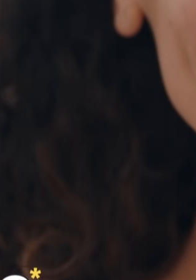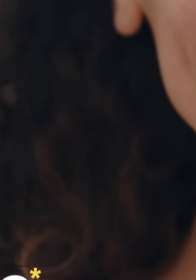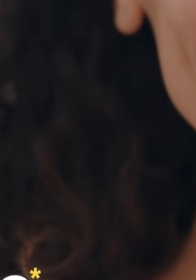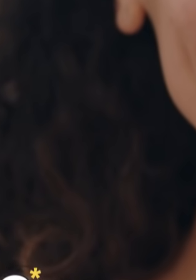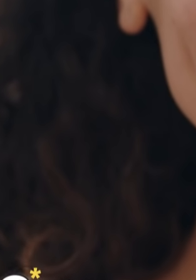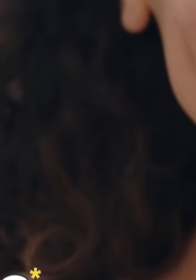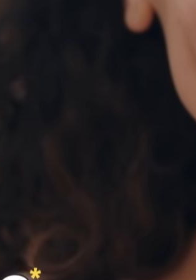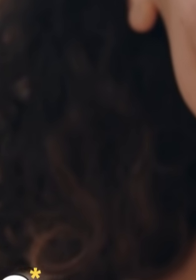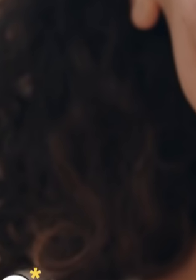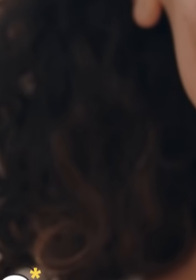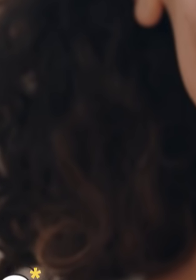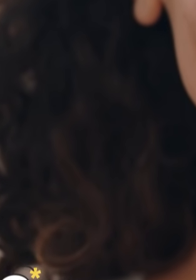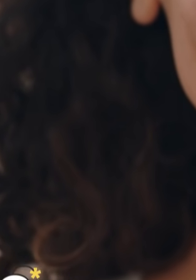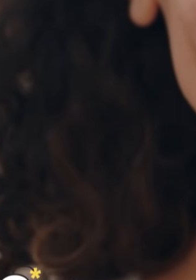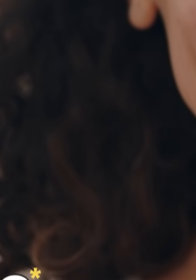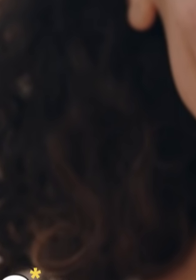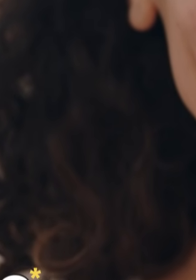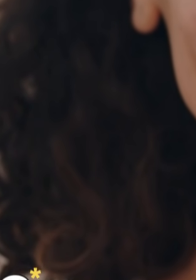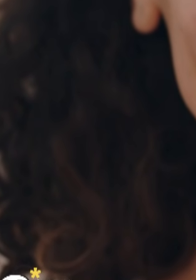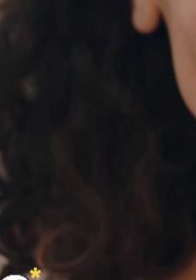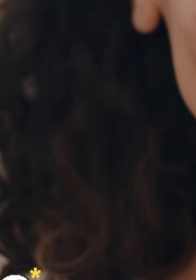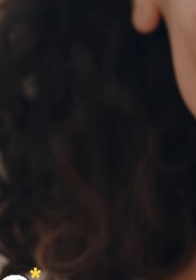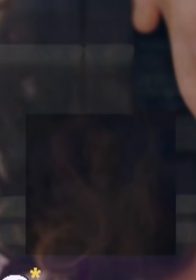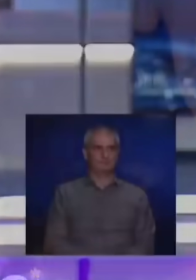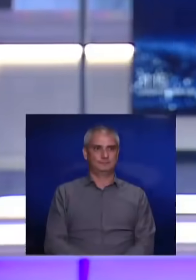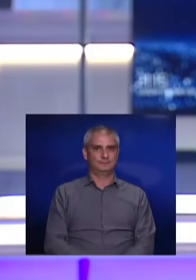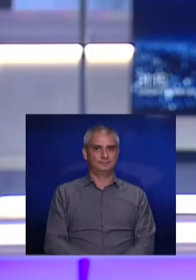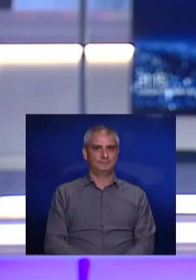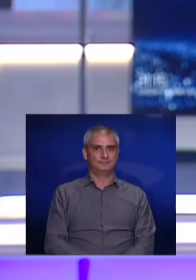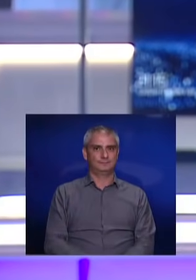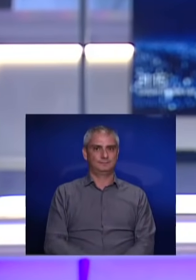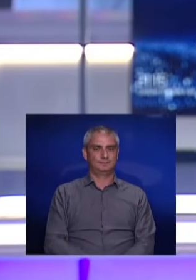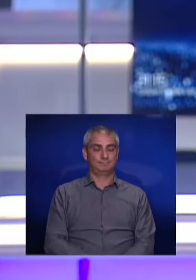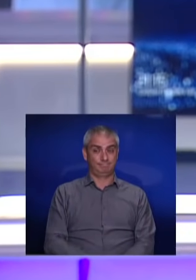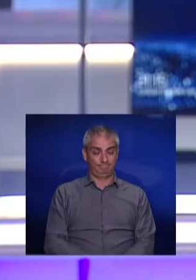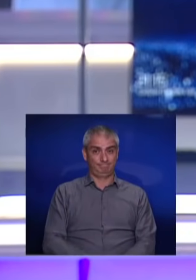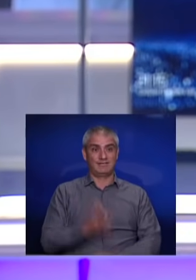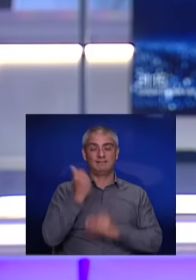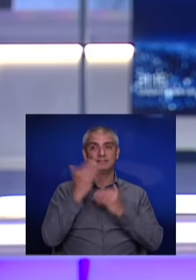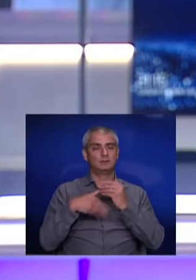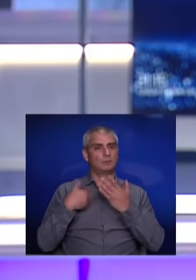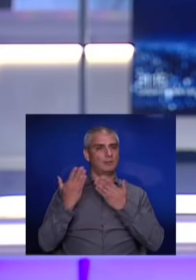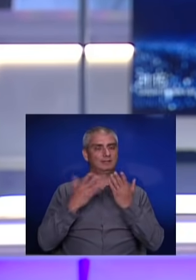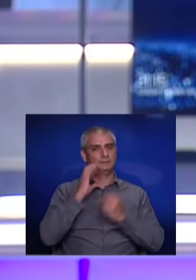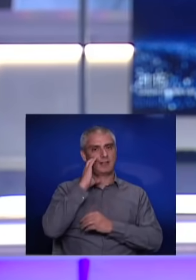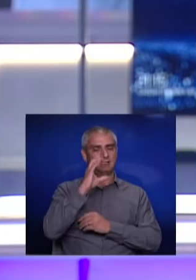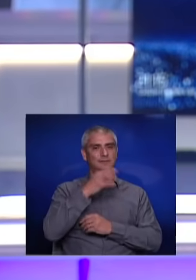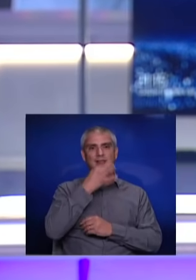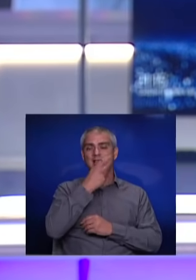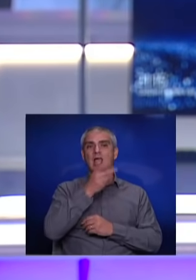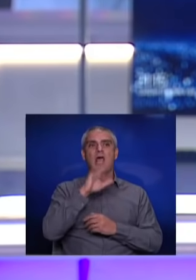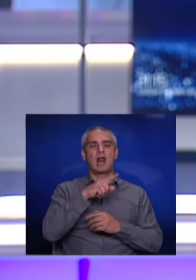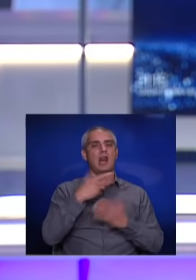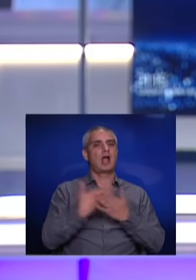חיים חדשים. השתלות שיניים, מרפאות דוקטור יגאל בלן. לפני סיום נזמין אתכם להאזין להסקט פודקאסט